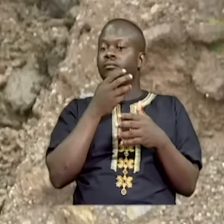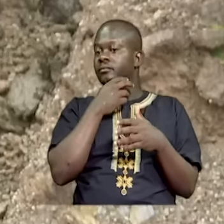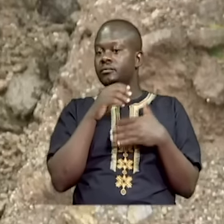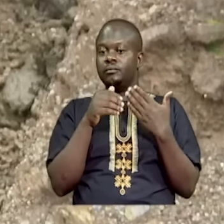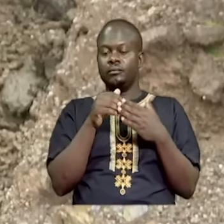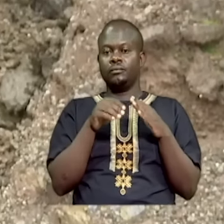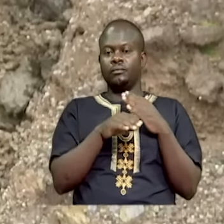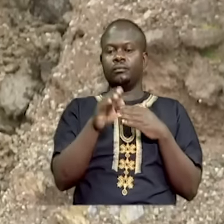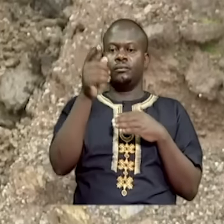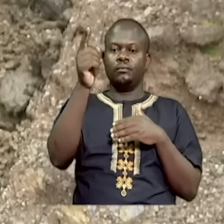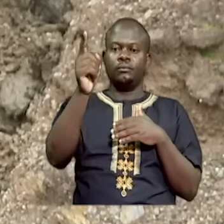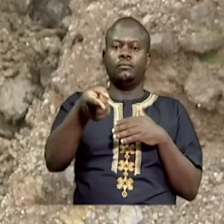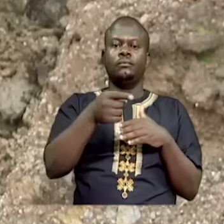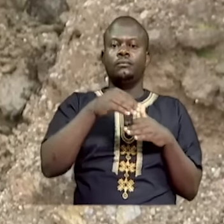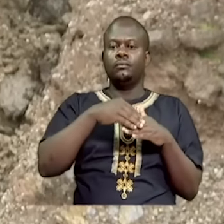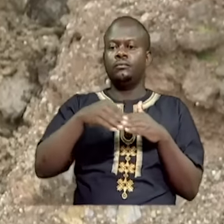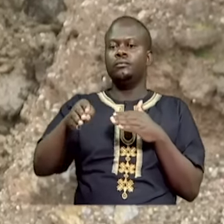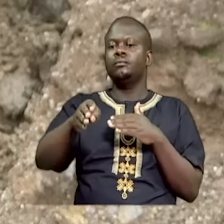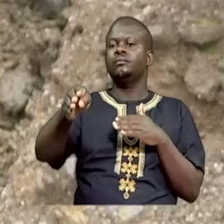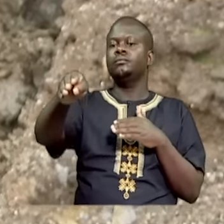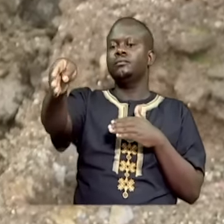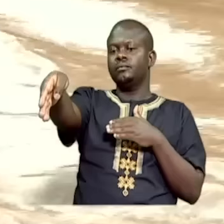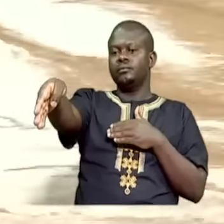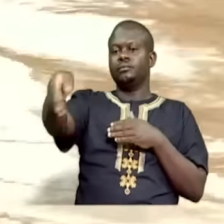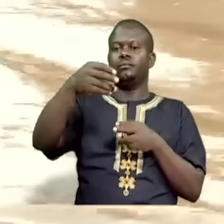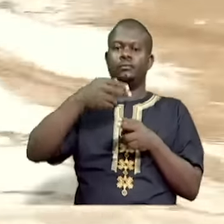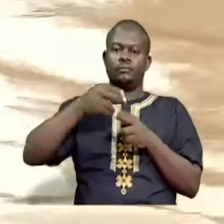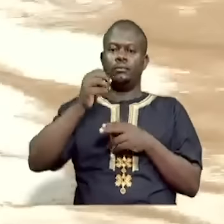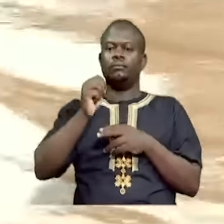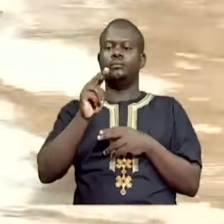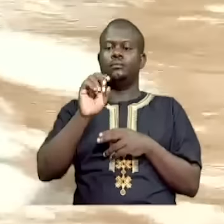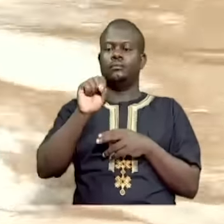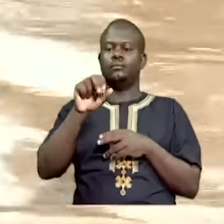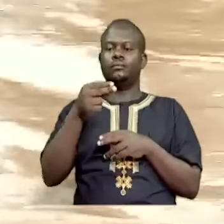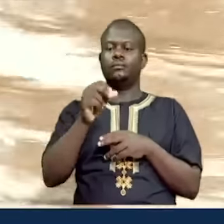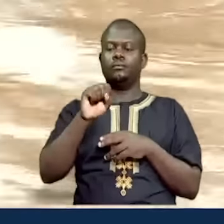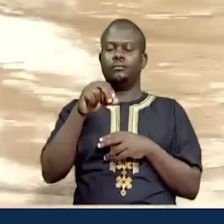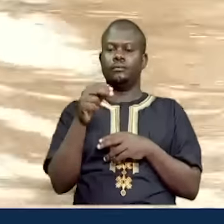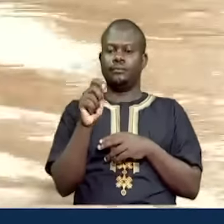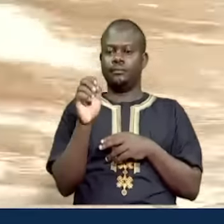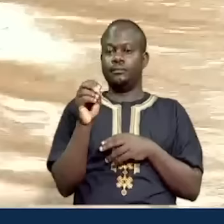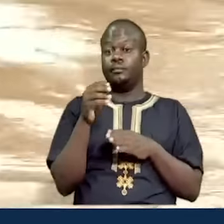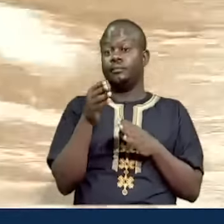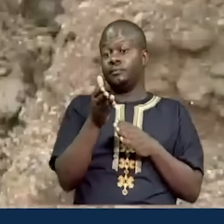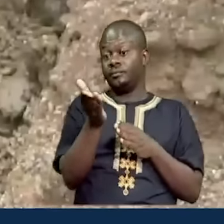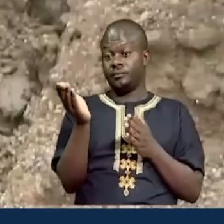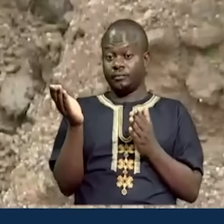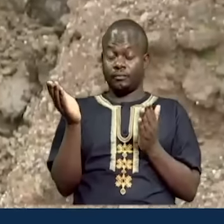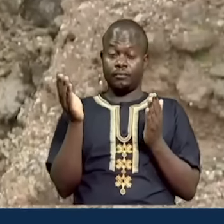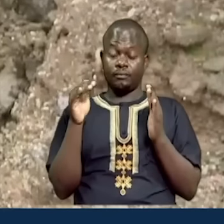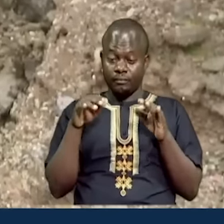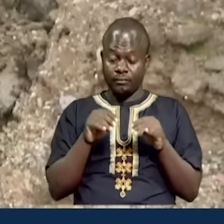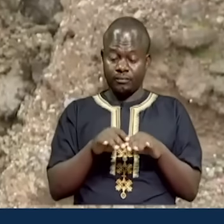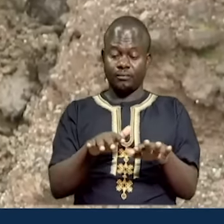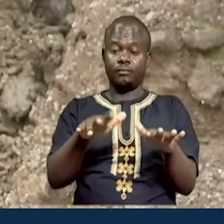amanuka akagenda akiroha mu mugezi uri hepfo hano gato witwa Mushishito. Ni umugezi ukunze kwibasira ibihingwa